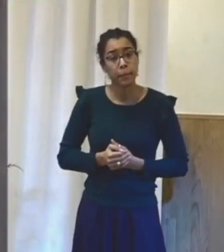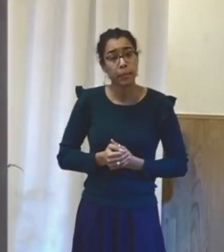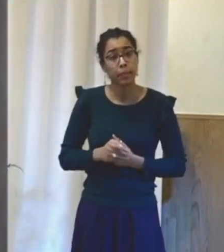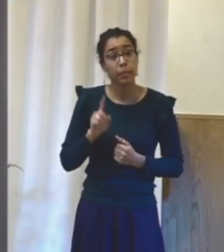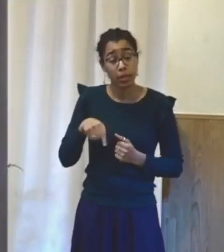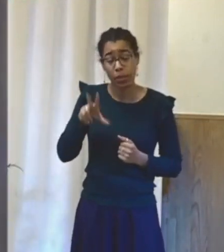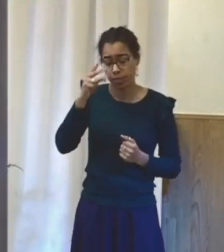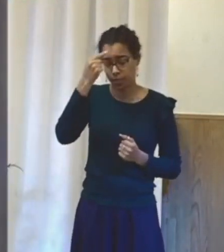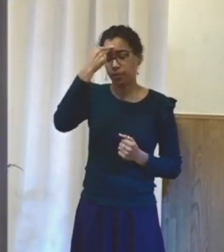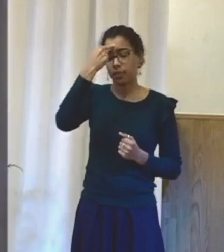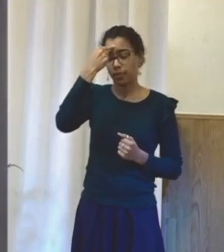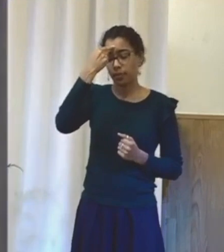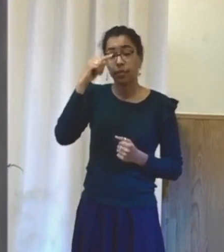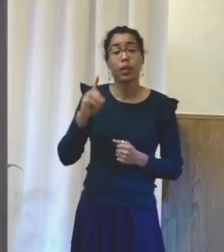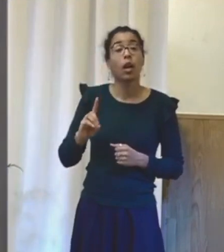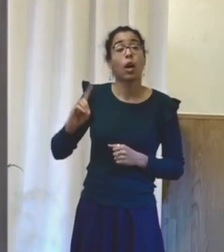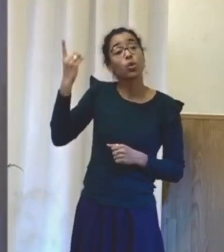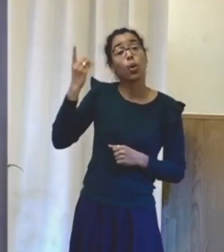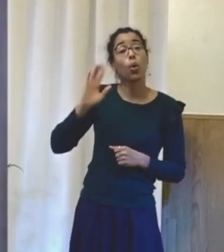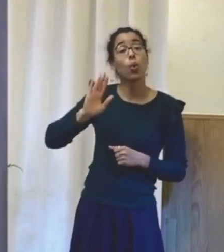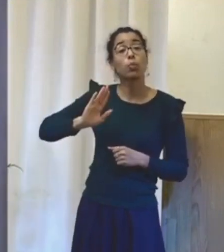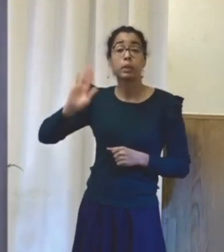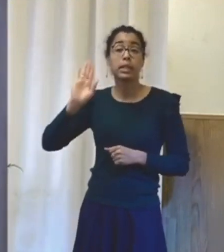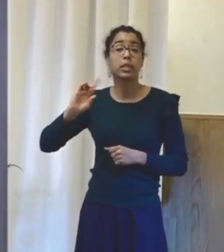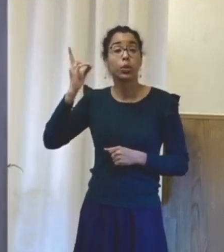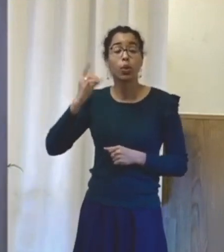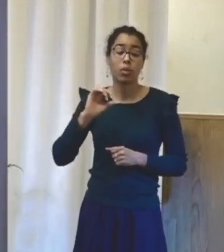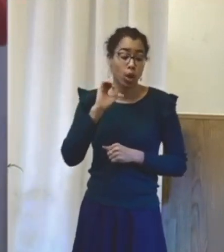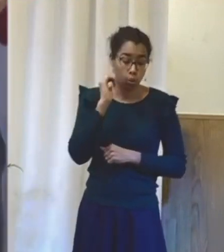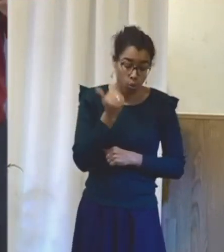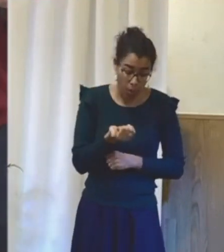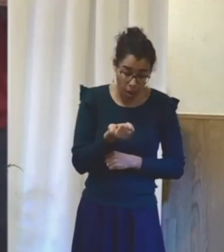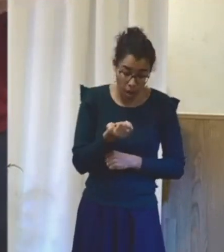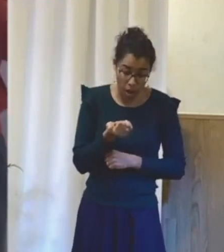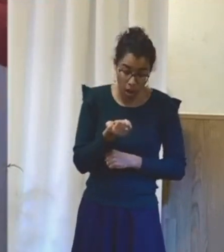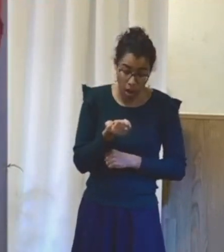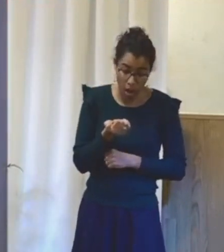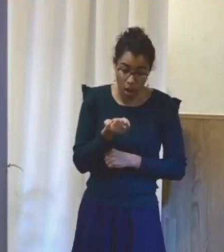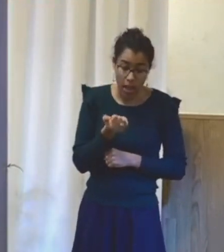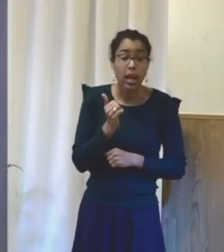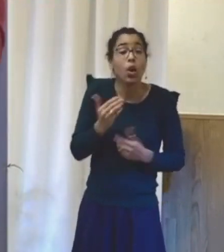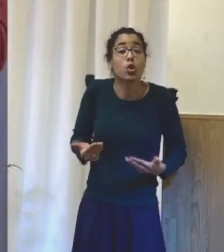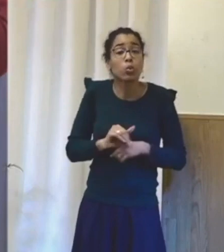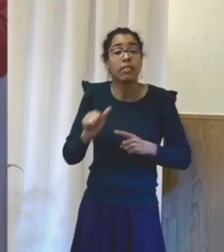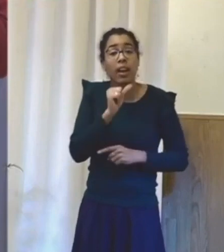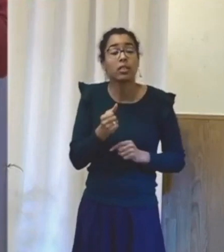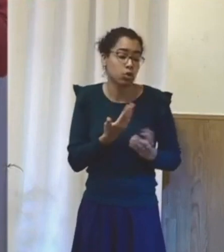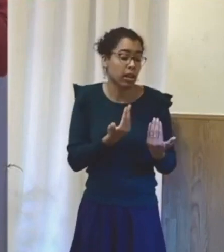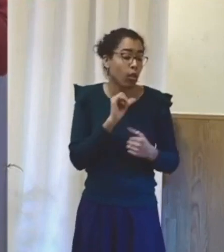Saisissez. Dieu n'est pas un Dieu qui dit demain et puis aujourd'hui il n'accomplit pas.